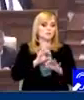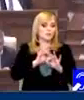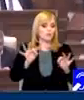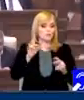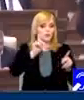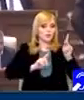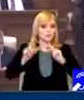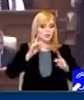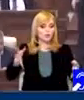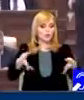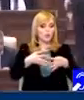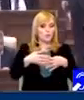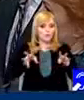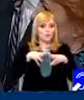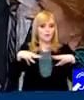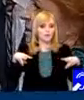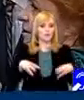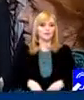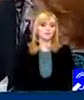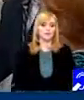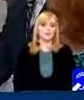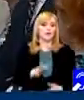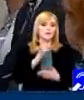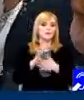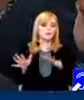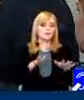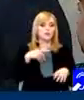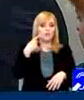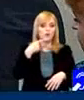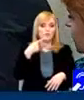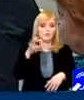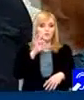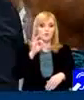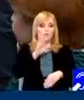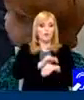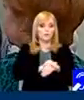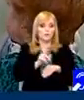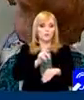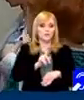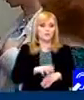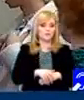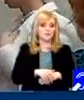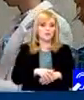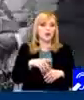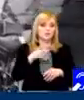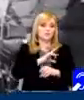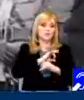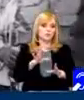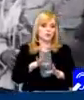ideală, o ședință comună a parlamentelor. E o acțiune care vorbește despre faptul că Centenarul